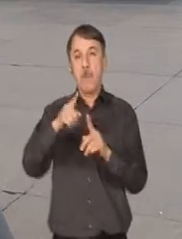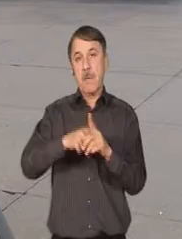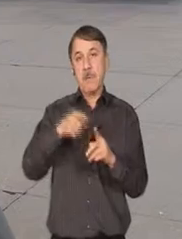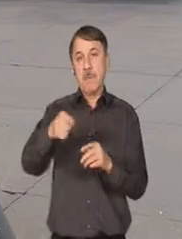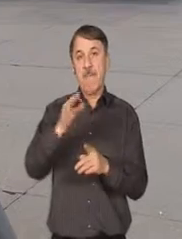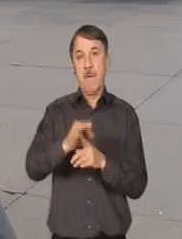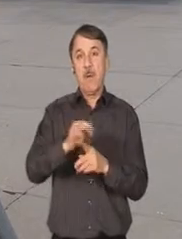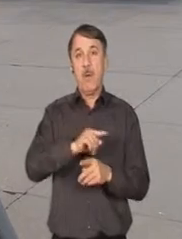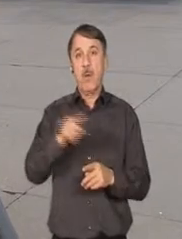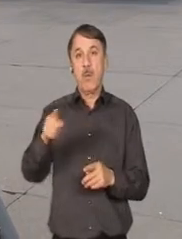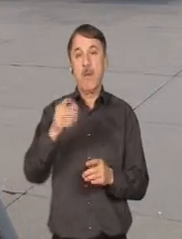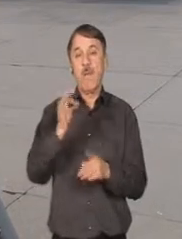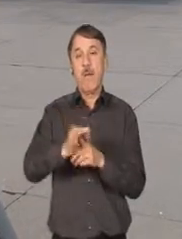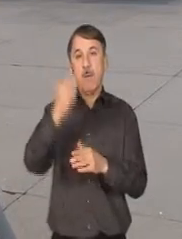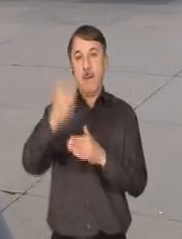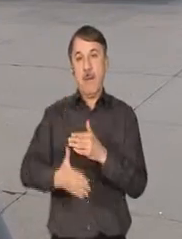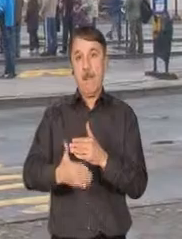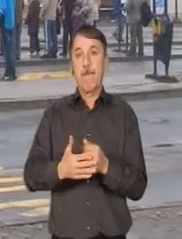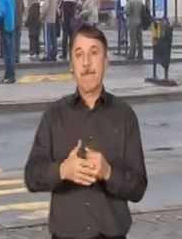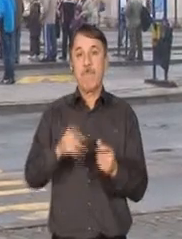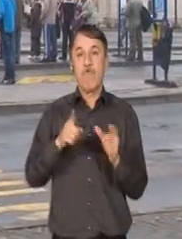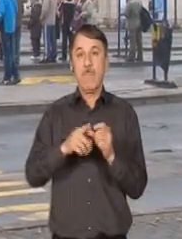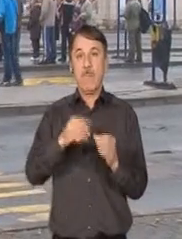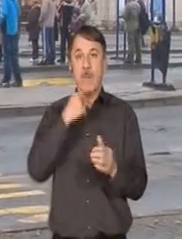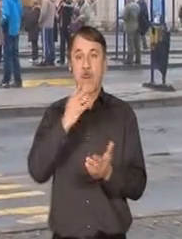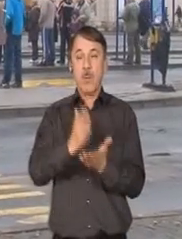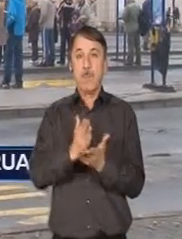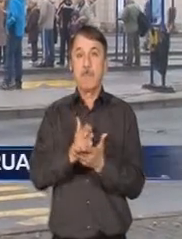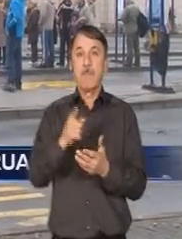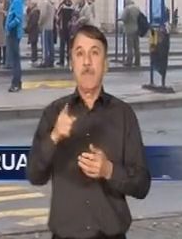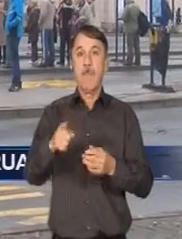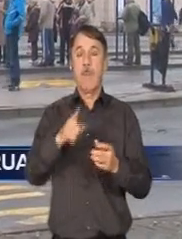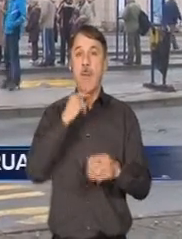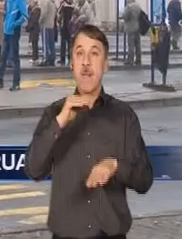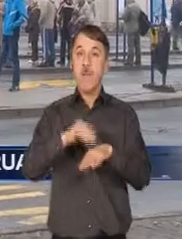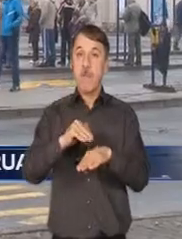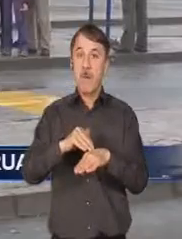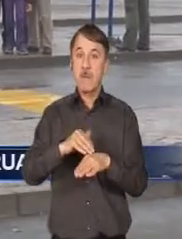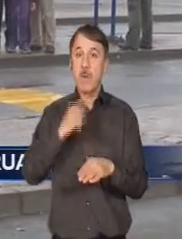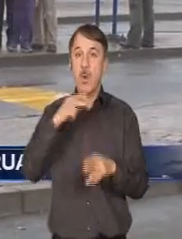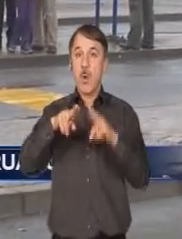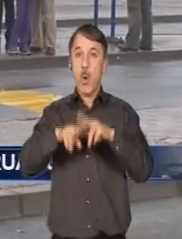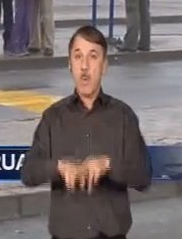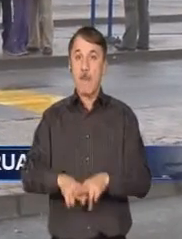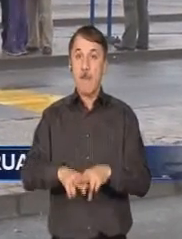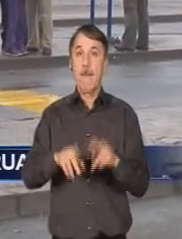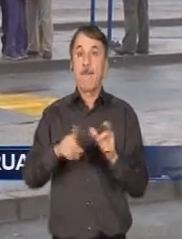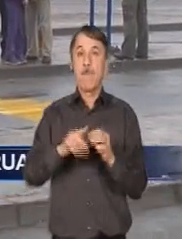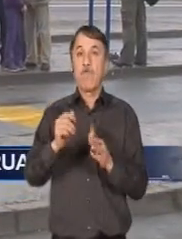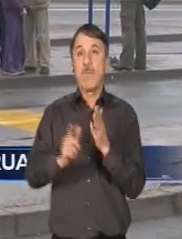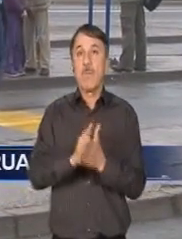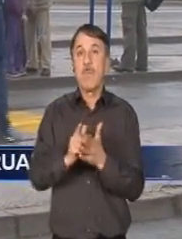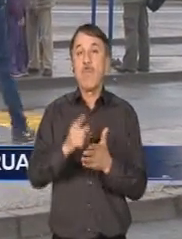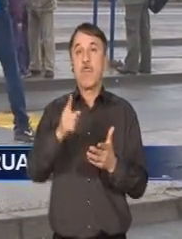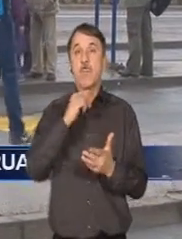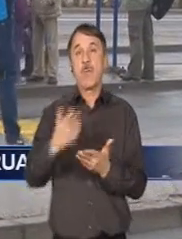moći podnositi negde do polovine februara. Sve detaljnije informacije o tome ko može da podnese zahtev i šta je sve od dokumenata potrebno